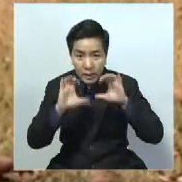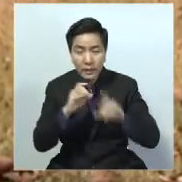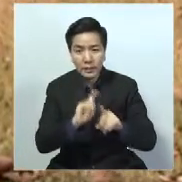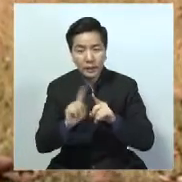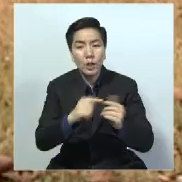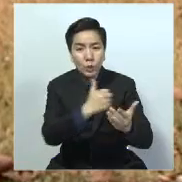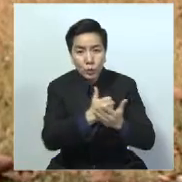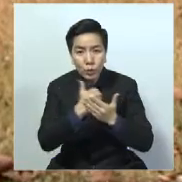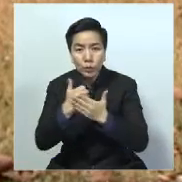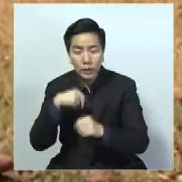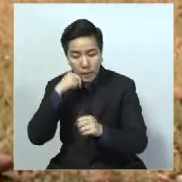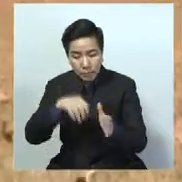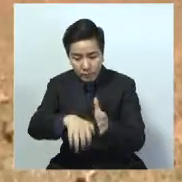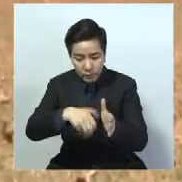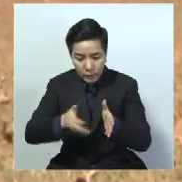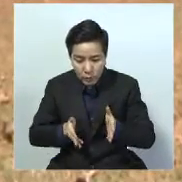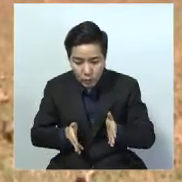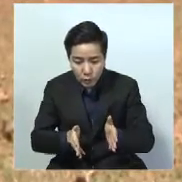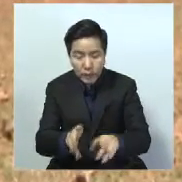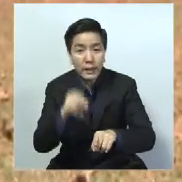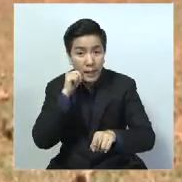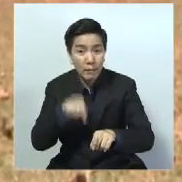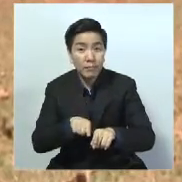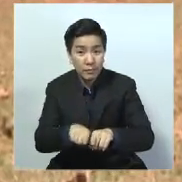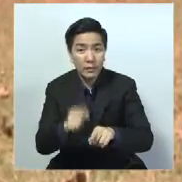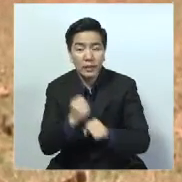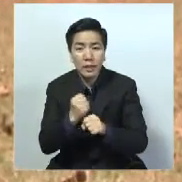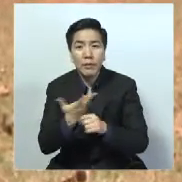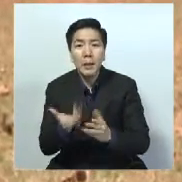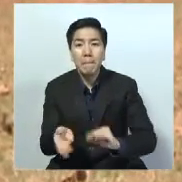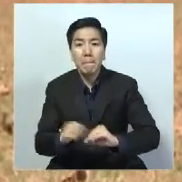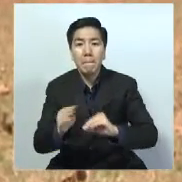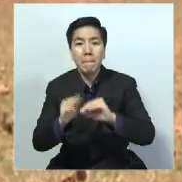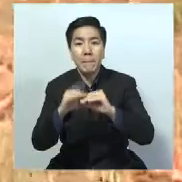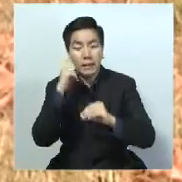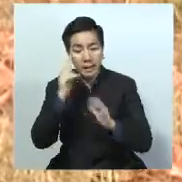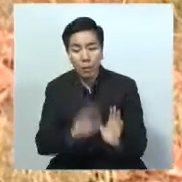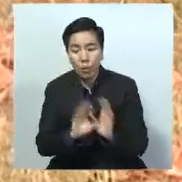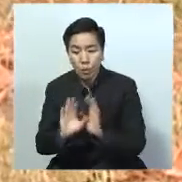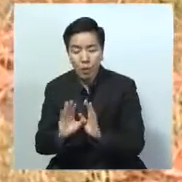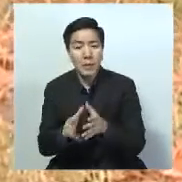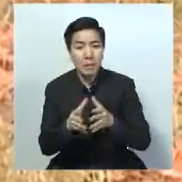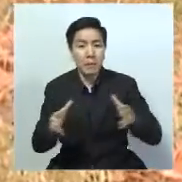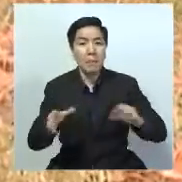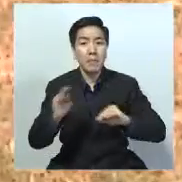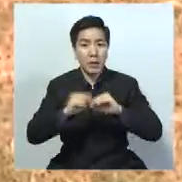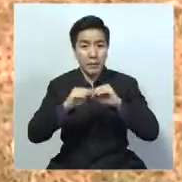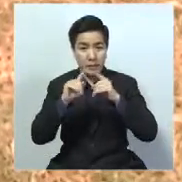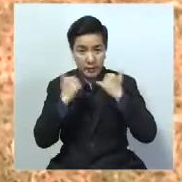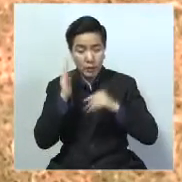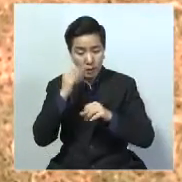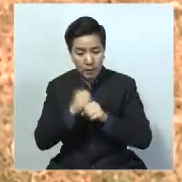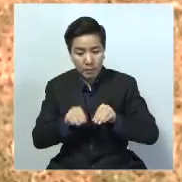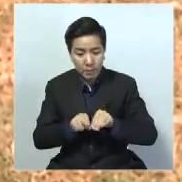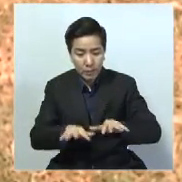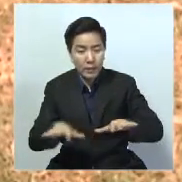ฐเข้ามาช่วยในการขุดลอกอ่างเก็บน้ำกกม่วงเพื่อที่จะให้สามารถเพิ่มปริมาณการกักเก็บน้ำได้มากยิ่งขึ้นและขย